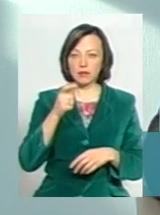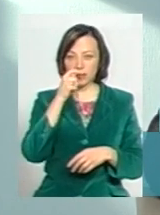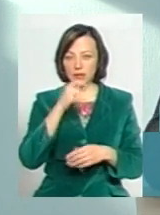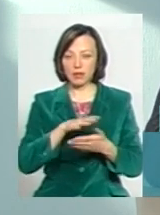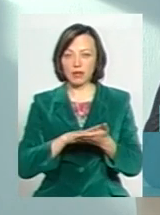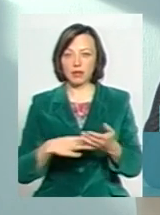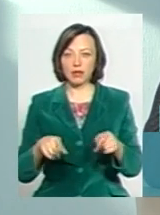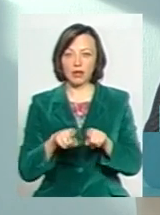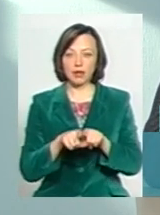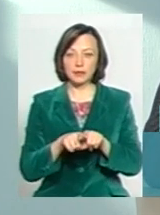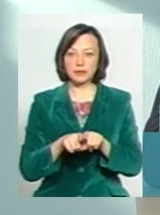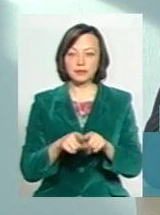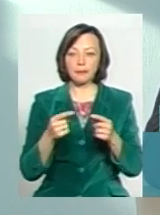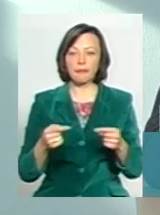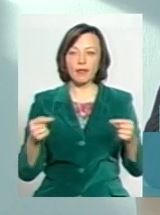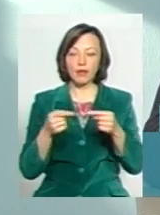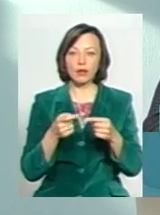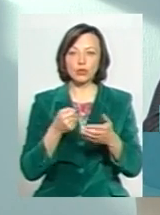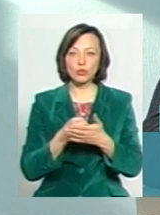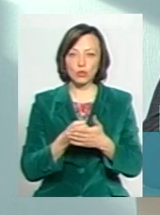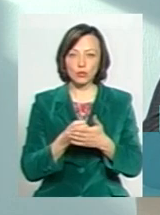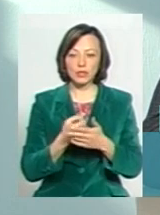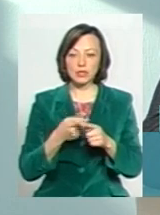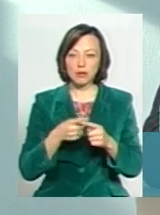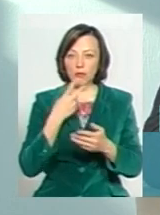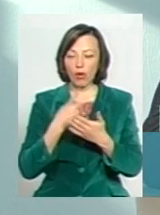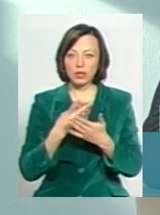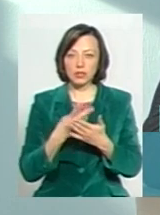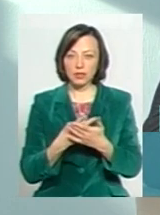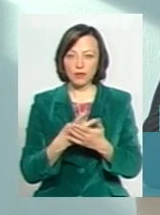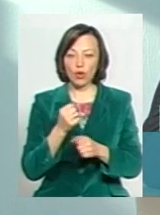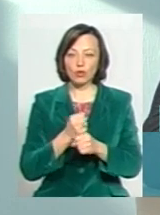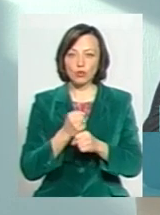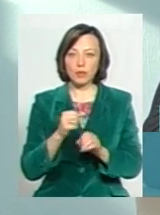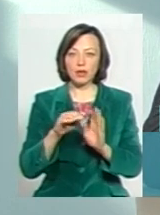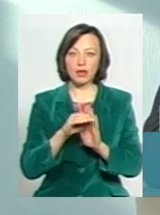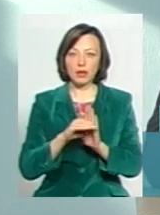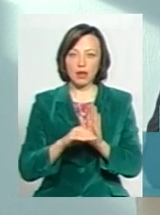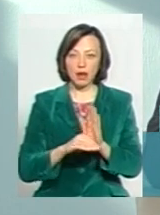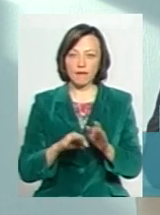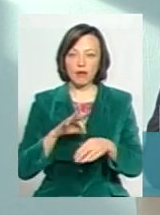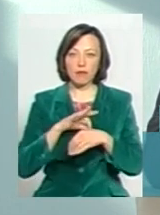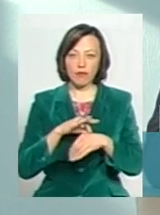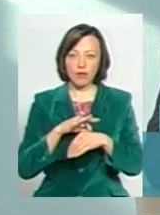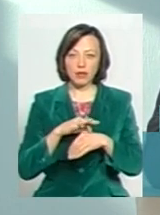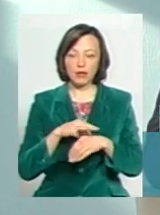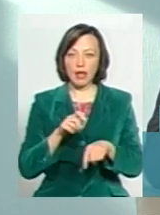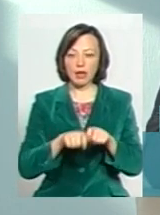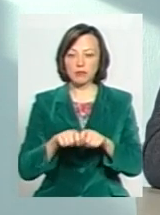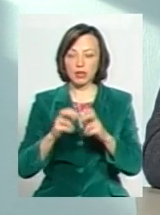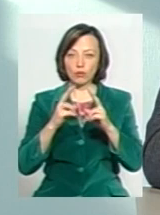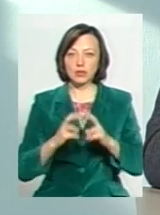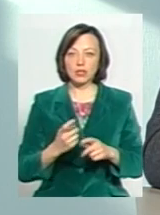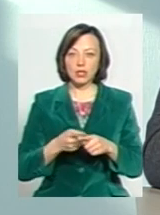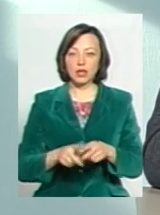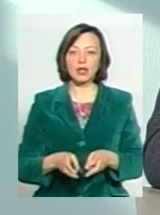так далі. Відповідно до цих показників і розроблений графік проведення експертного обстеження